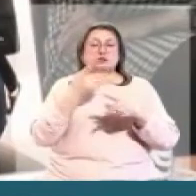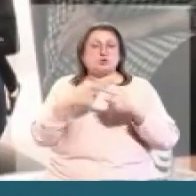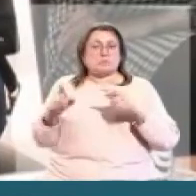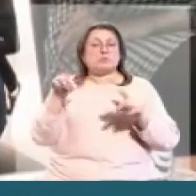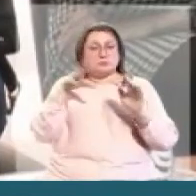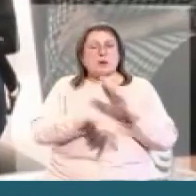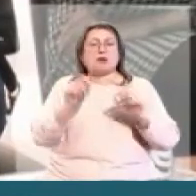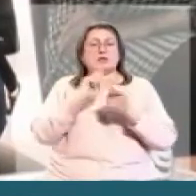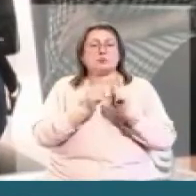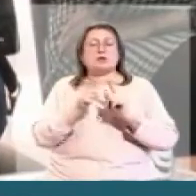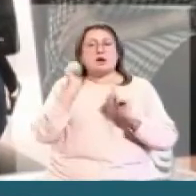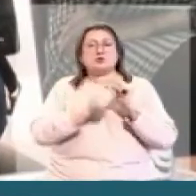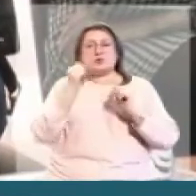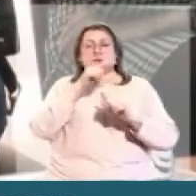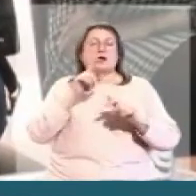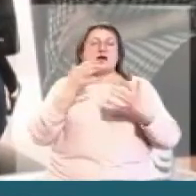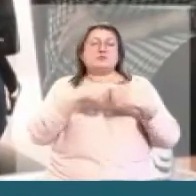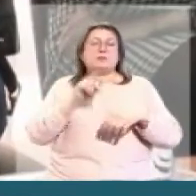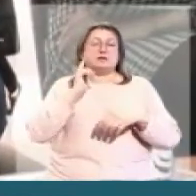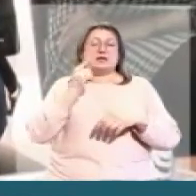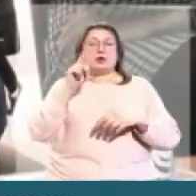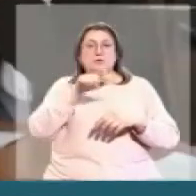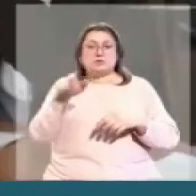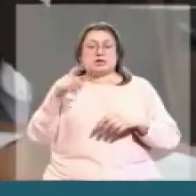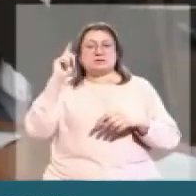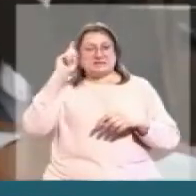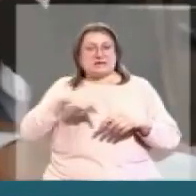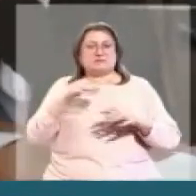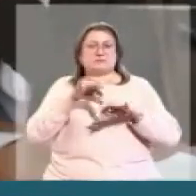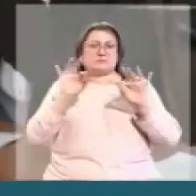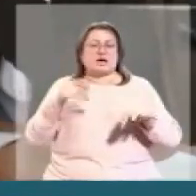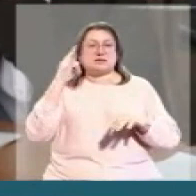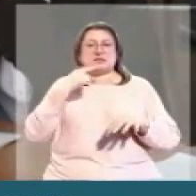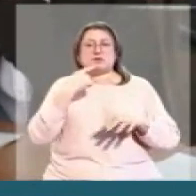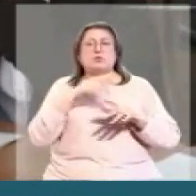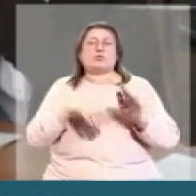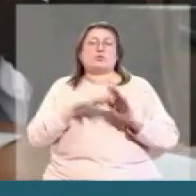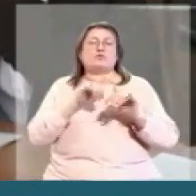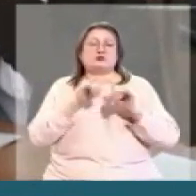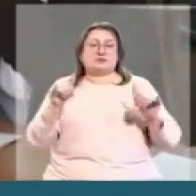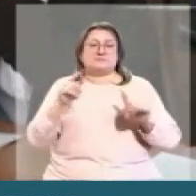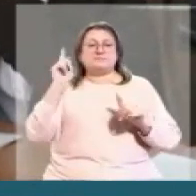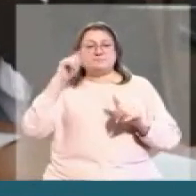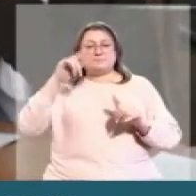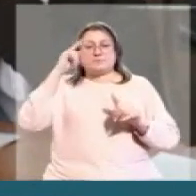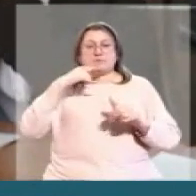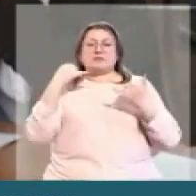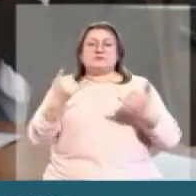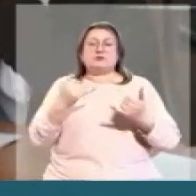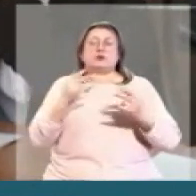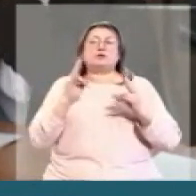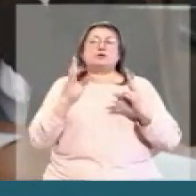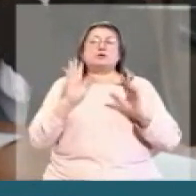Напротив, год от года количество молодых людей, владеющих государственным языком, увеличивается. Знание казахского сегодня не